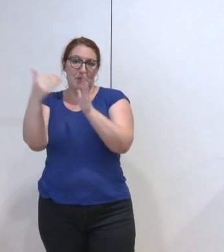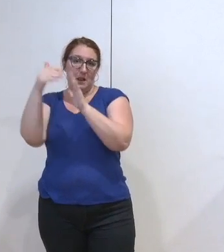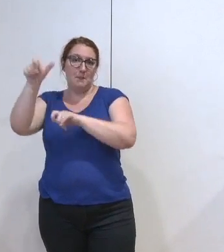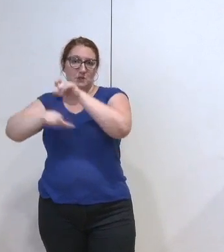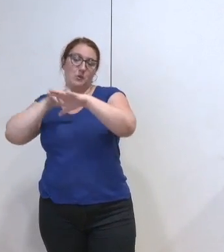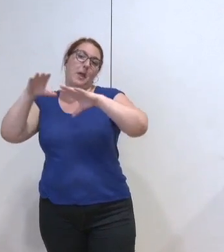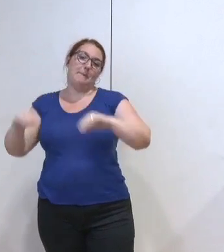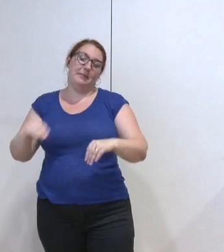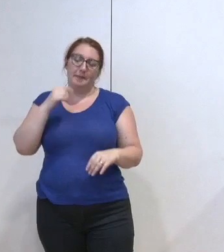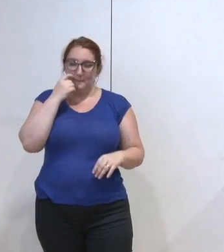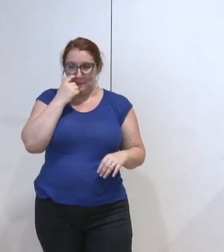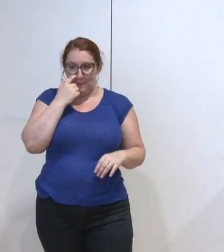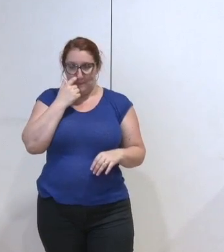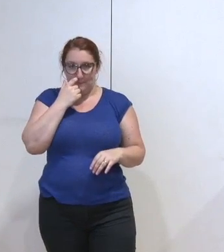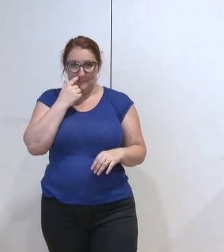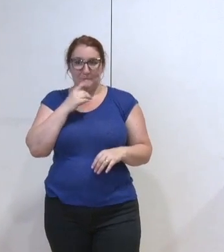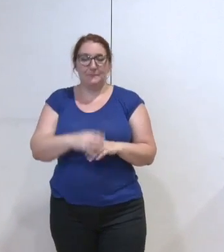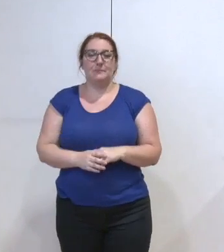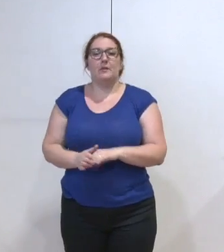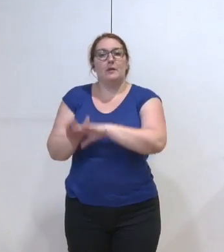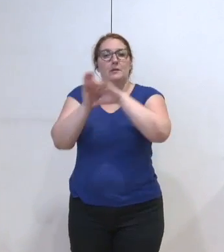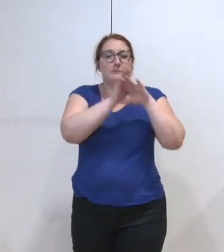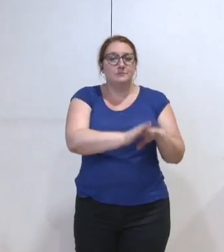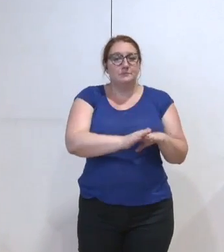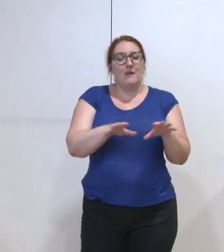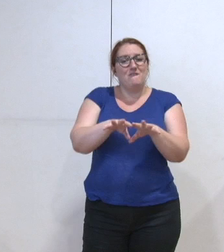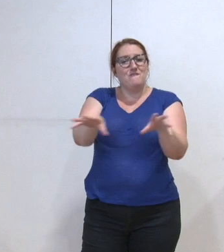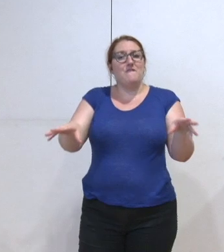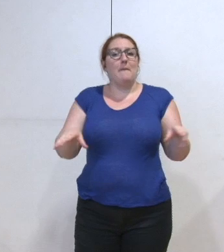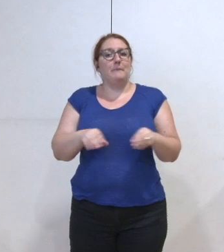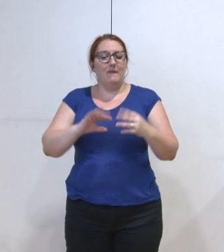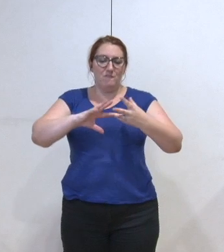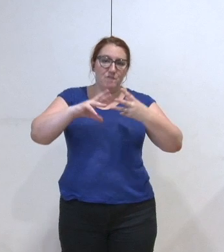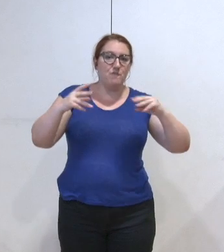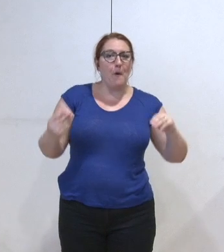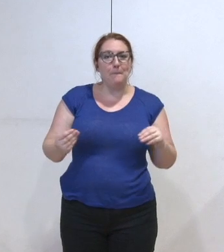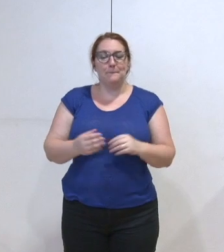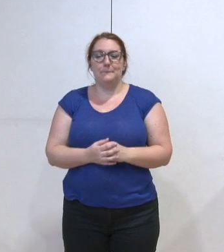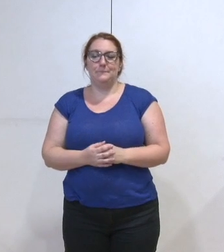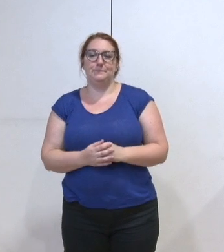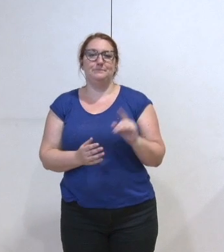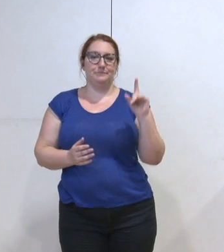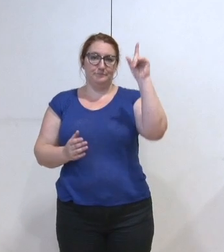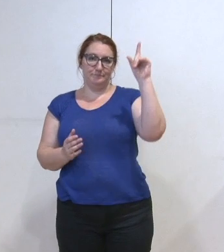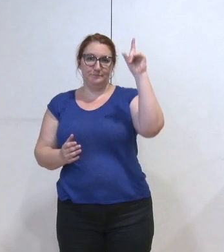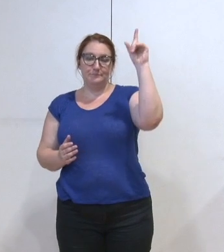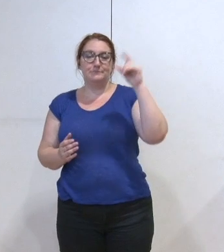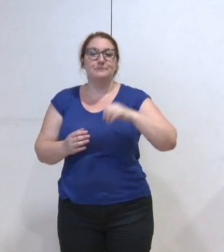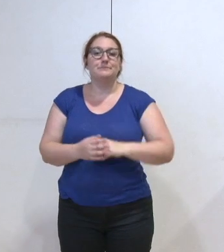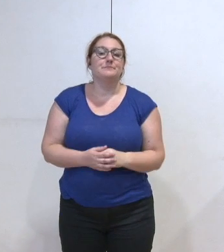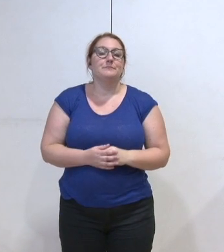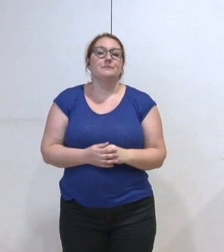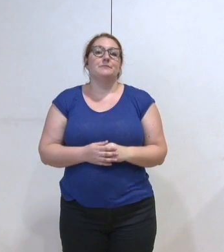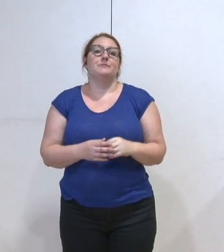habitants si on en passe à la structure des ménages la carte en haut à gauche représente la part